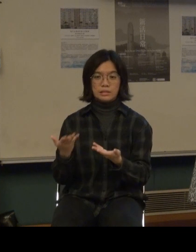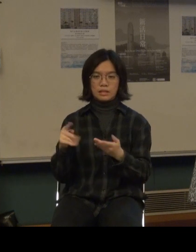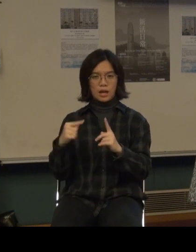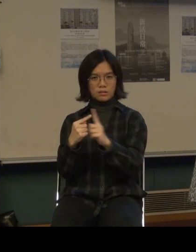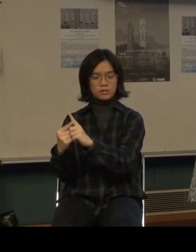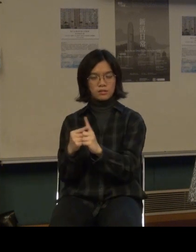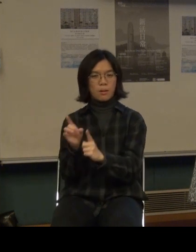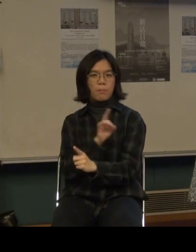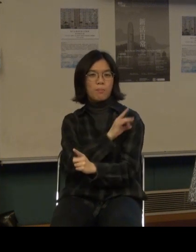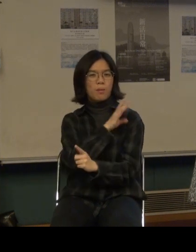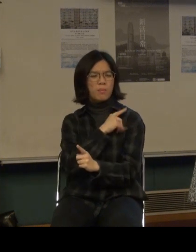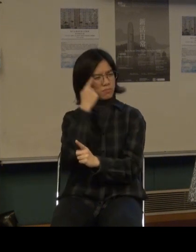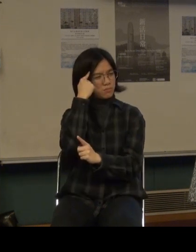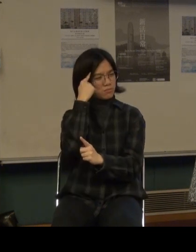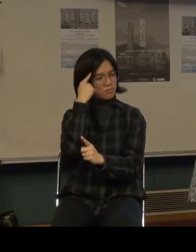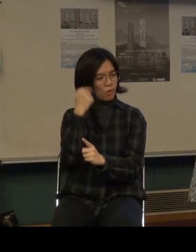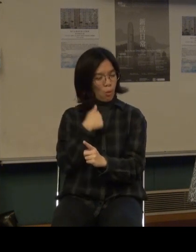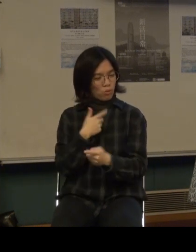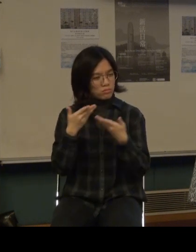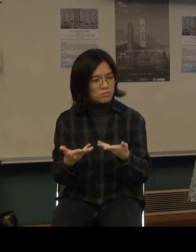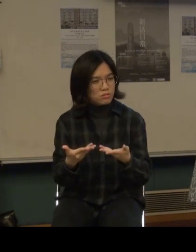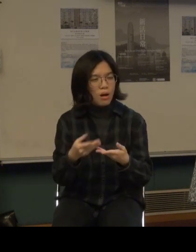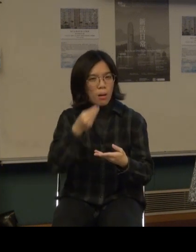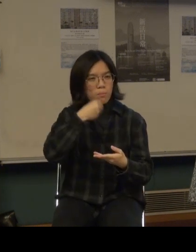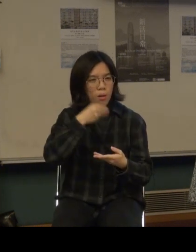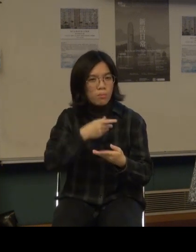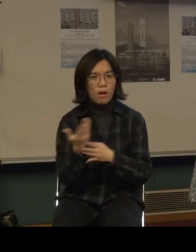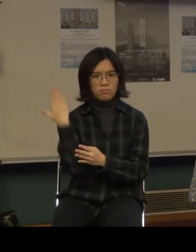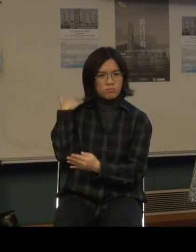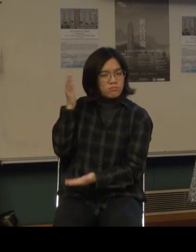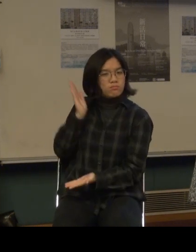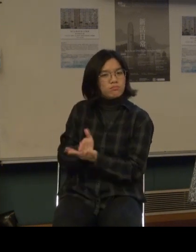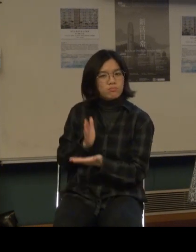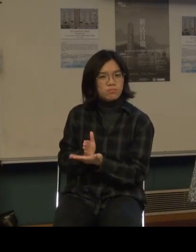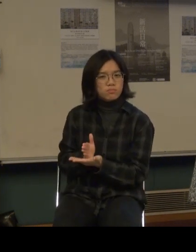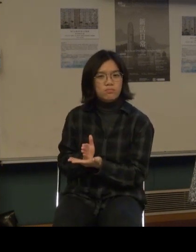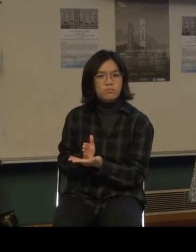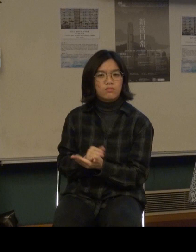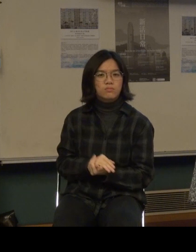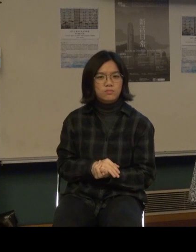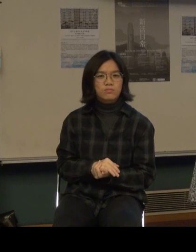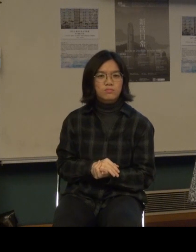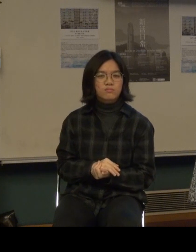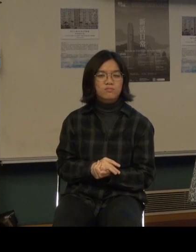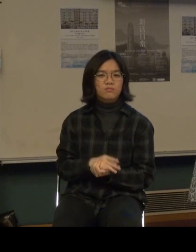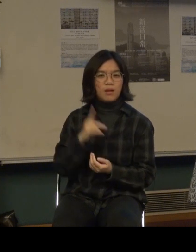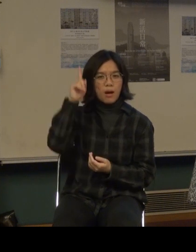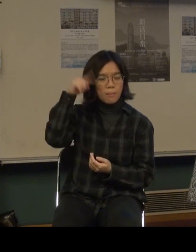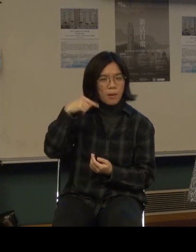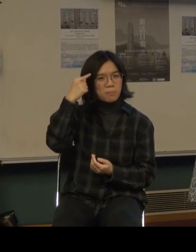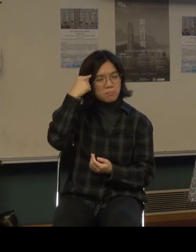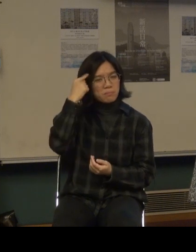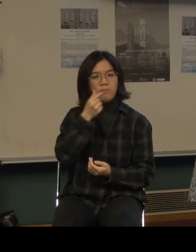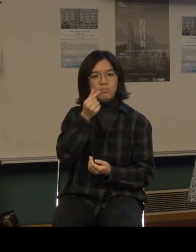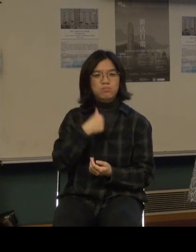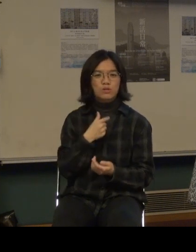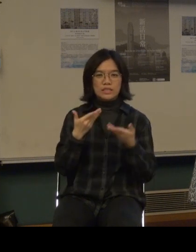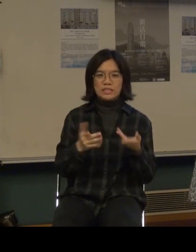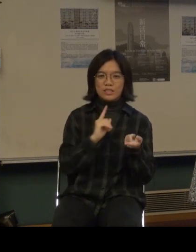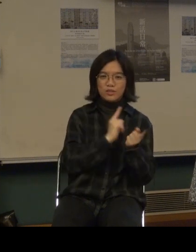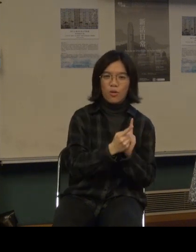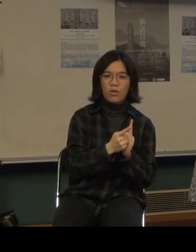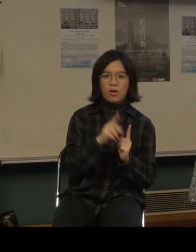就會覺得我們好像跟以前的人，我們的經歷已經不同了，他們開始一個現代一個摩登 的概